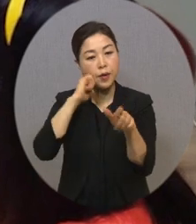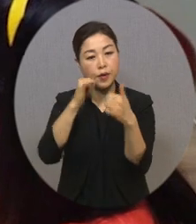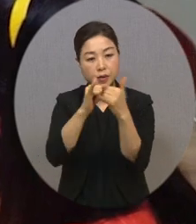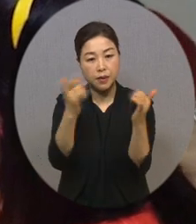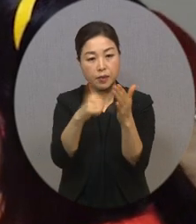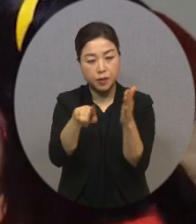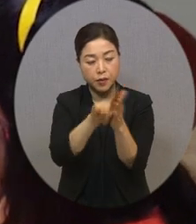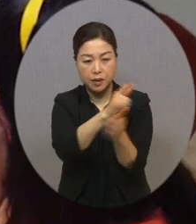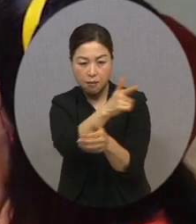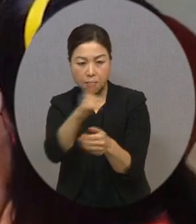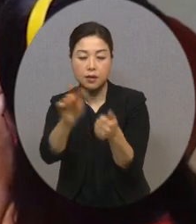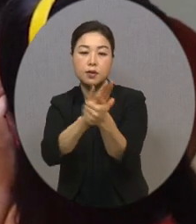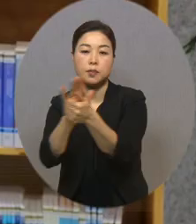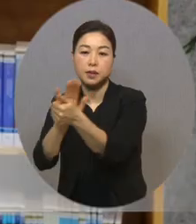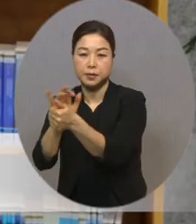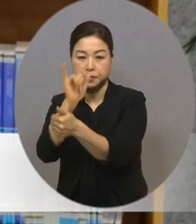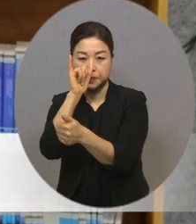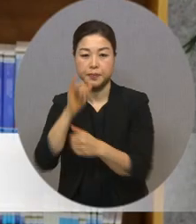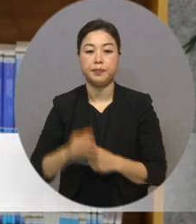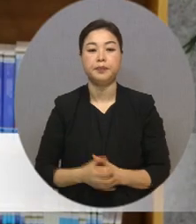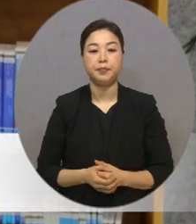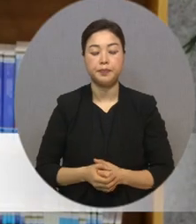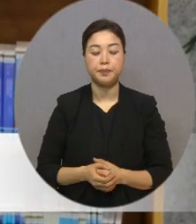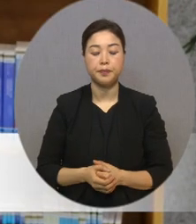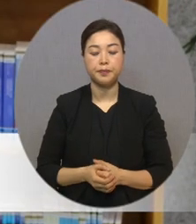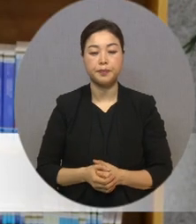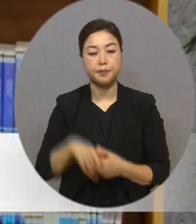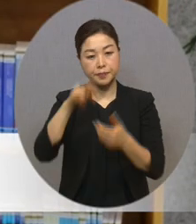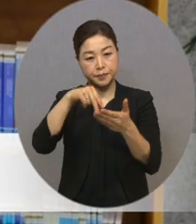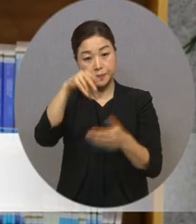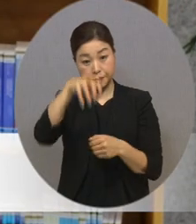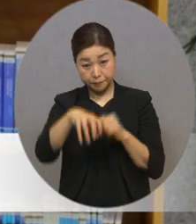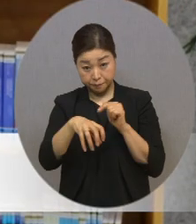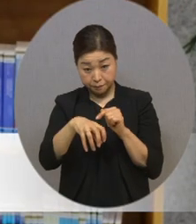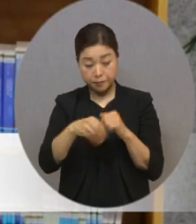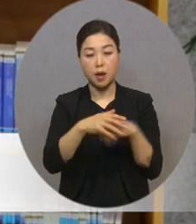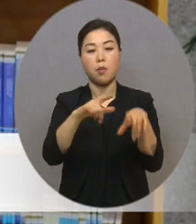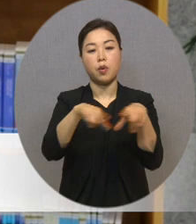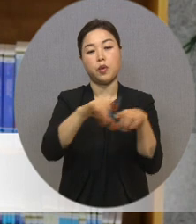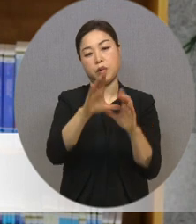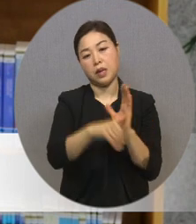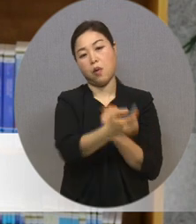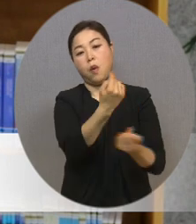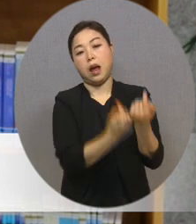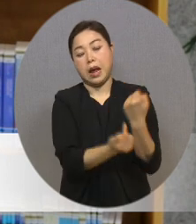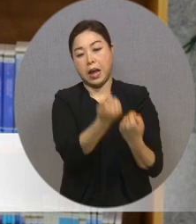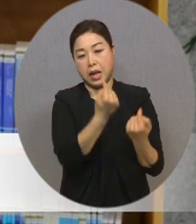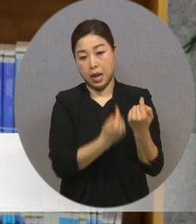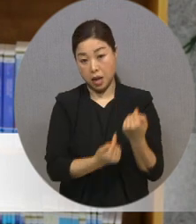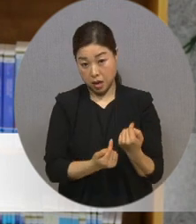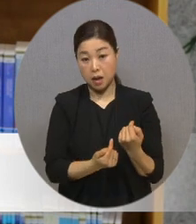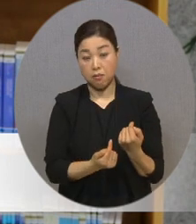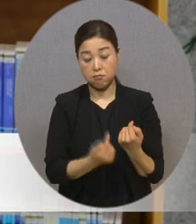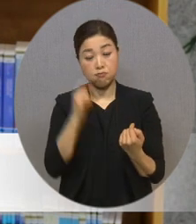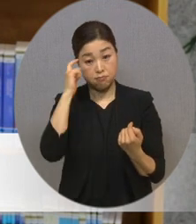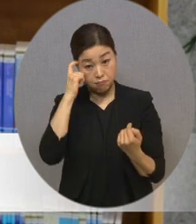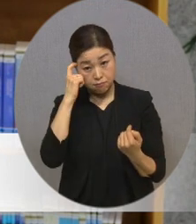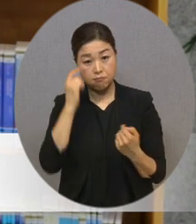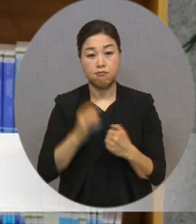프로그램을 운영합니다. 도서관 하면 평소에 이제 찾아오는 도서관이었는데요. 저희들은 이제